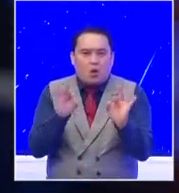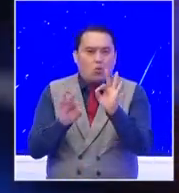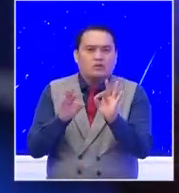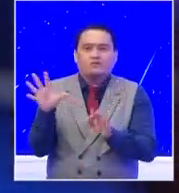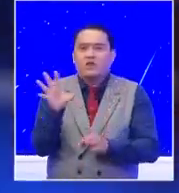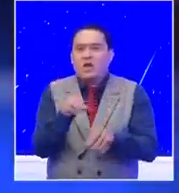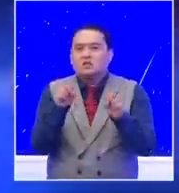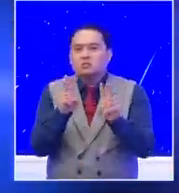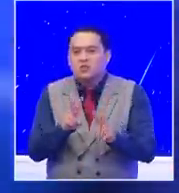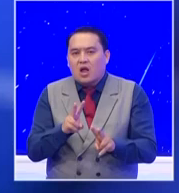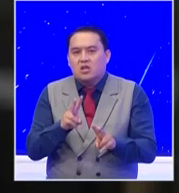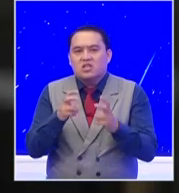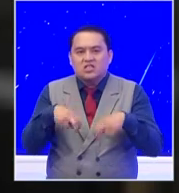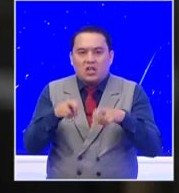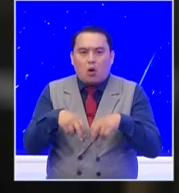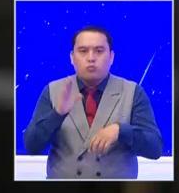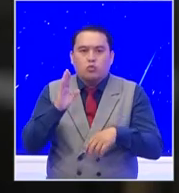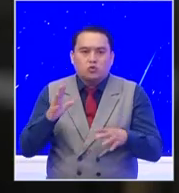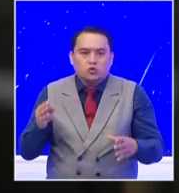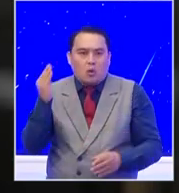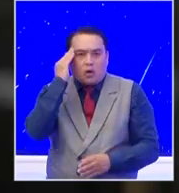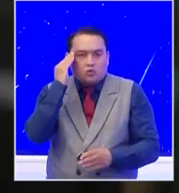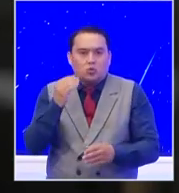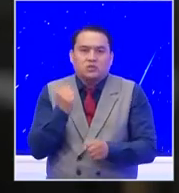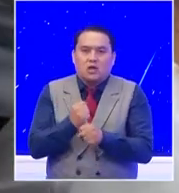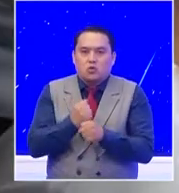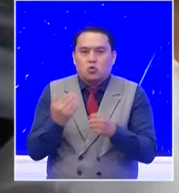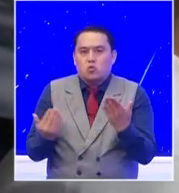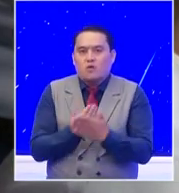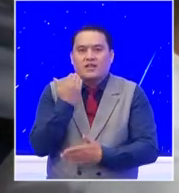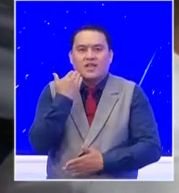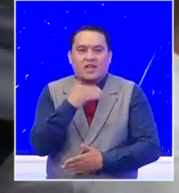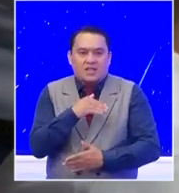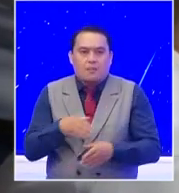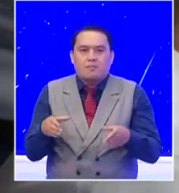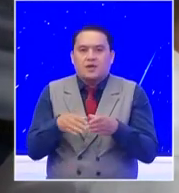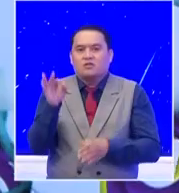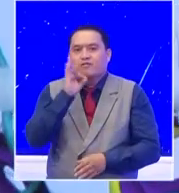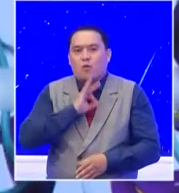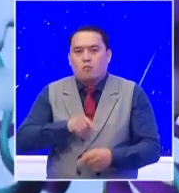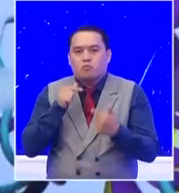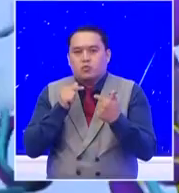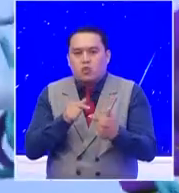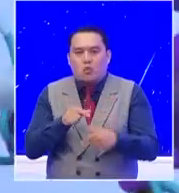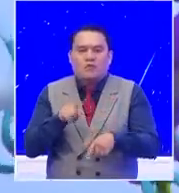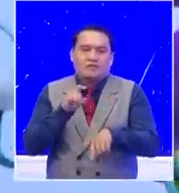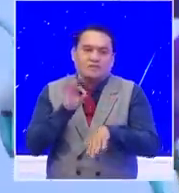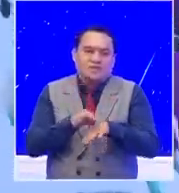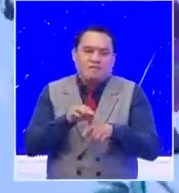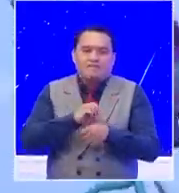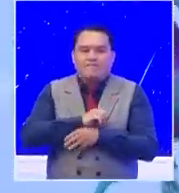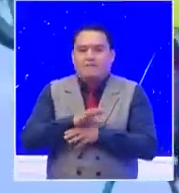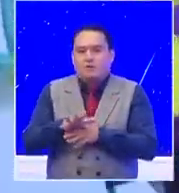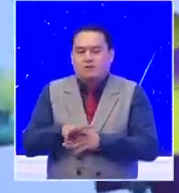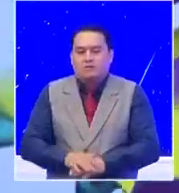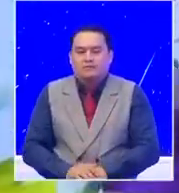Специалисты надеются, что их исследования будут способствовать разработке новых эффективных препаратов против ковида в